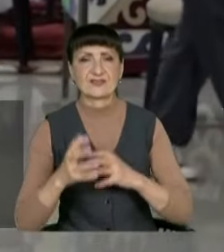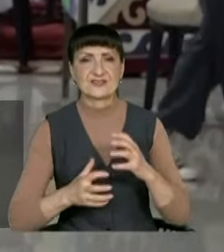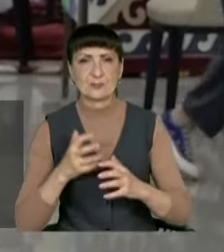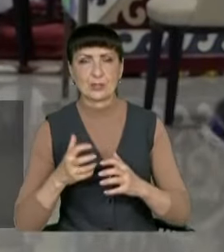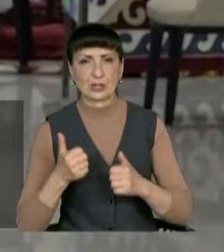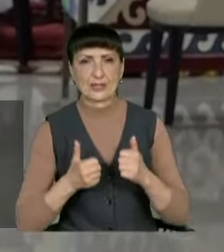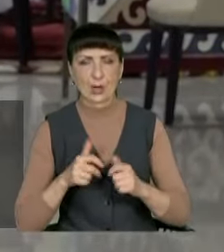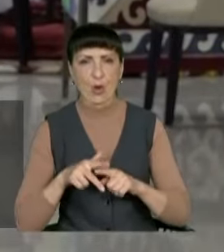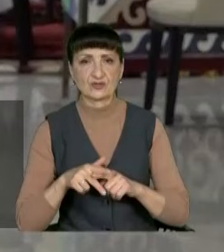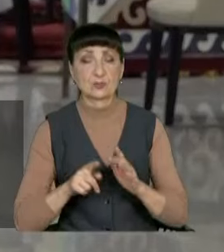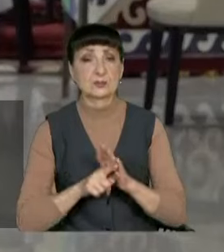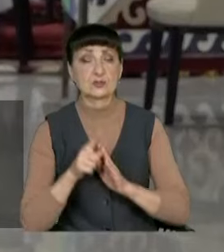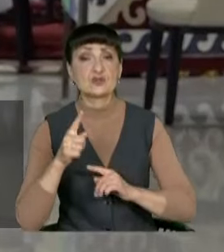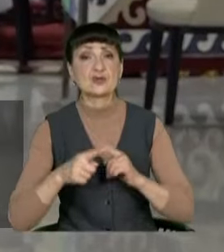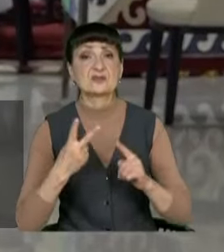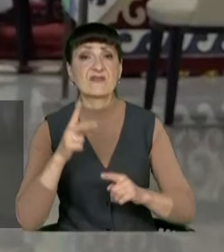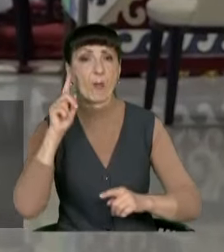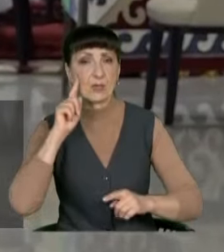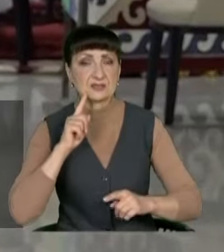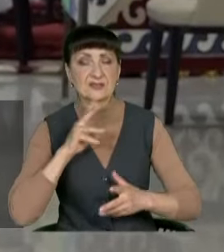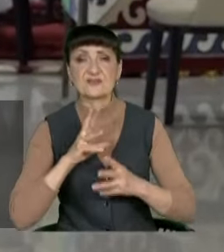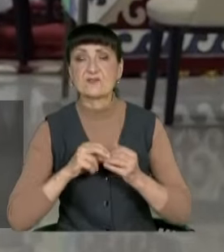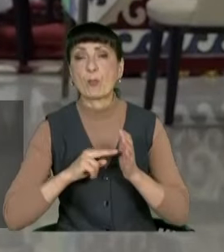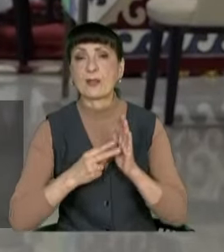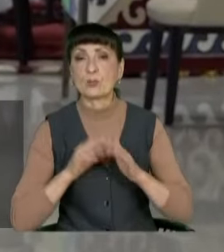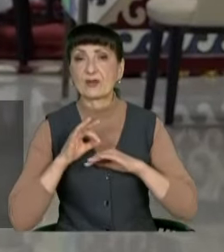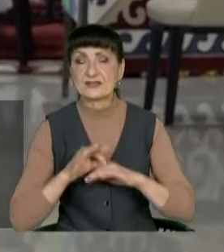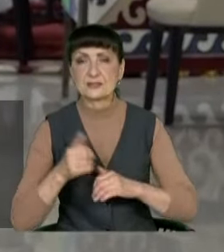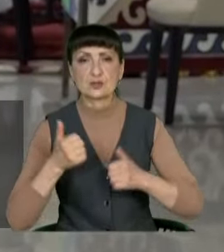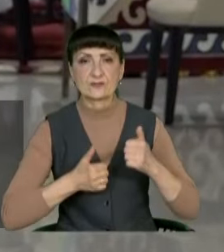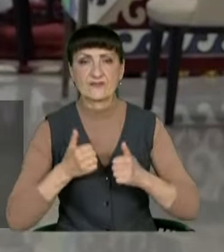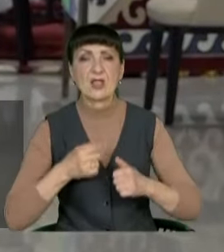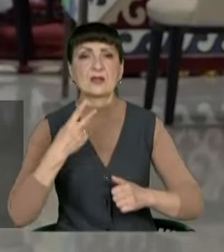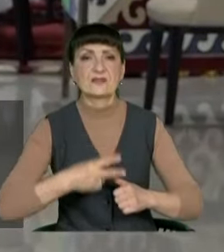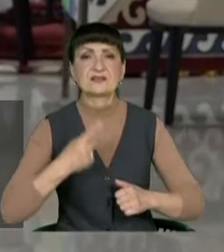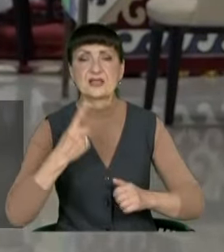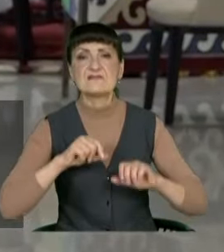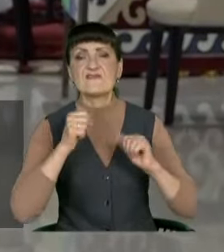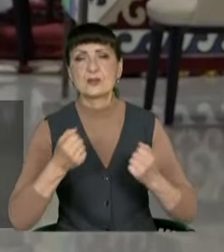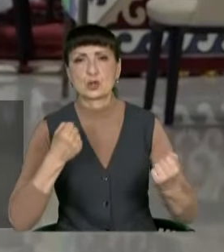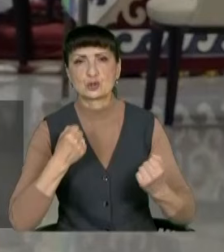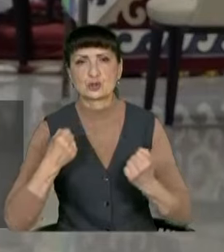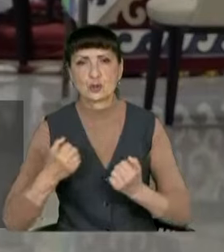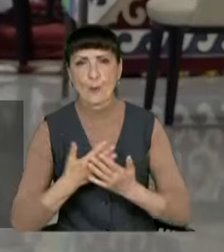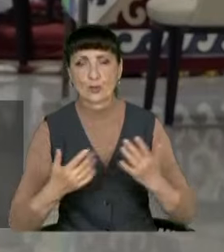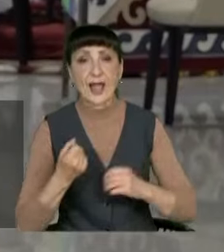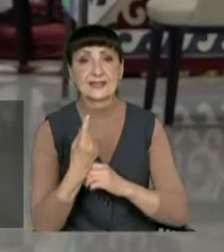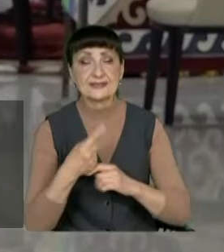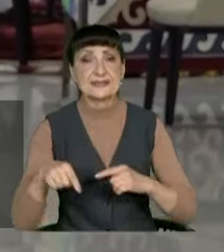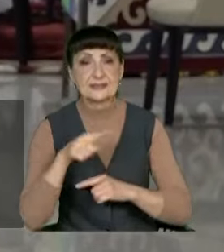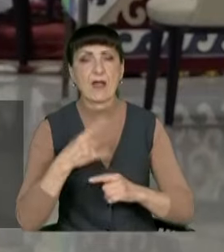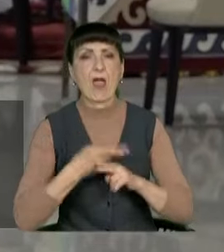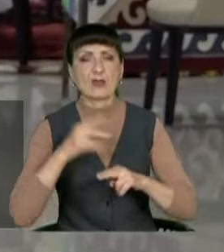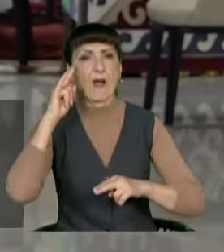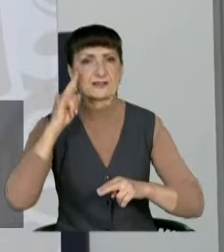кочевников. Они стартуют уже через 2 месяца. Всего планируется проведение соревнований по 21 виду спорта, 11 из которых –